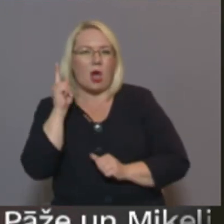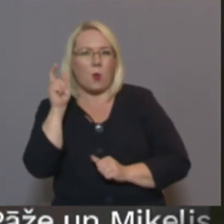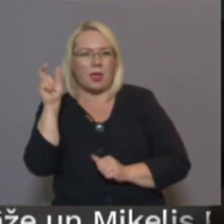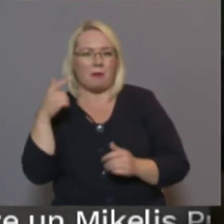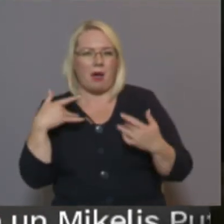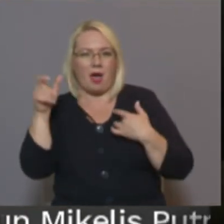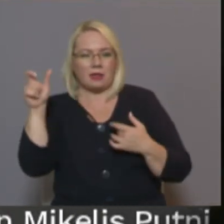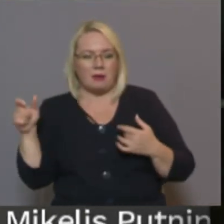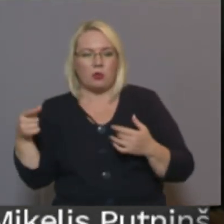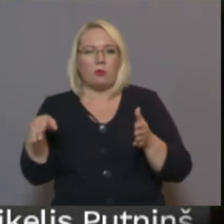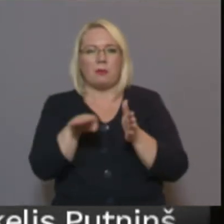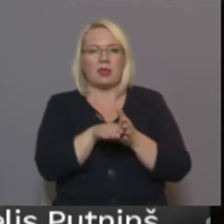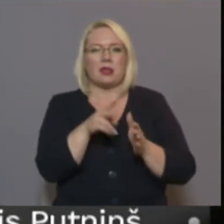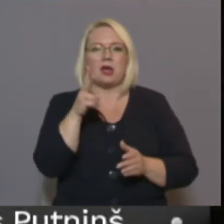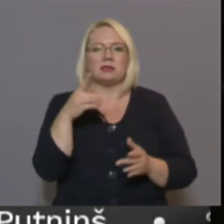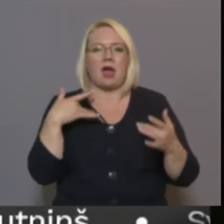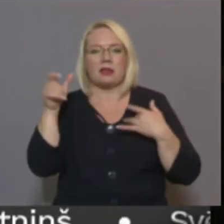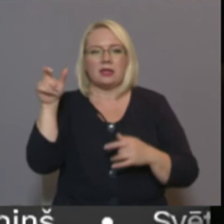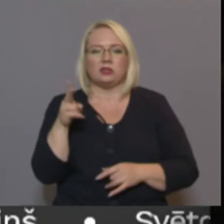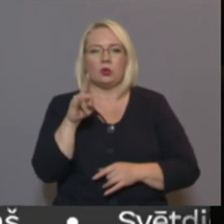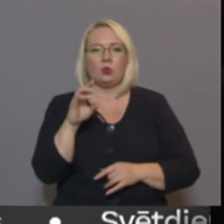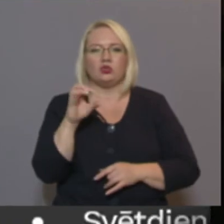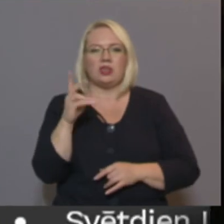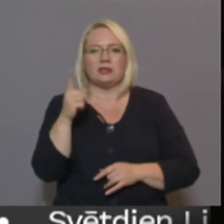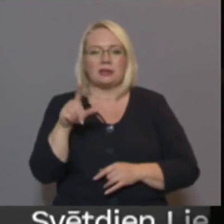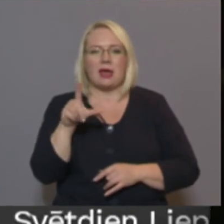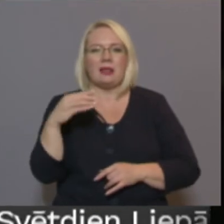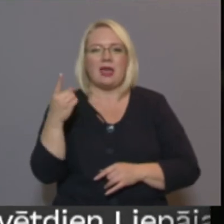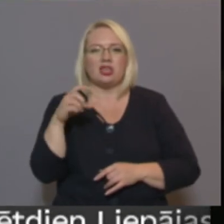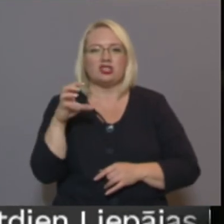piedalās arī Inese Kučinska, Leons Leščinskis un Herberts Laukšteins.